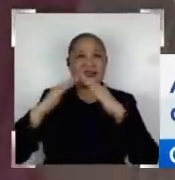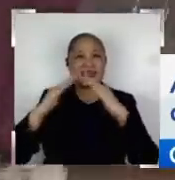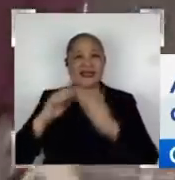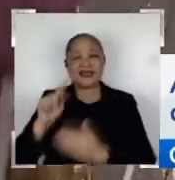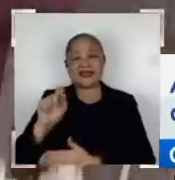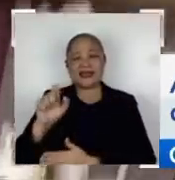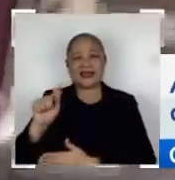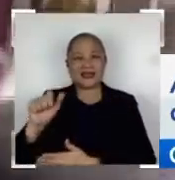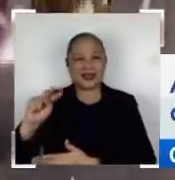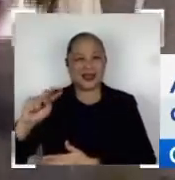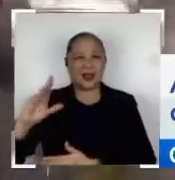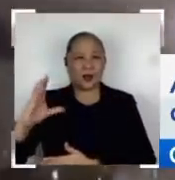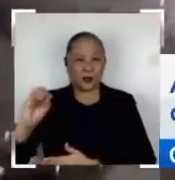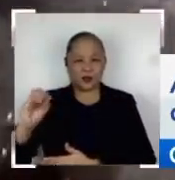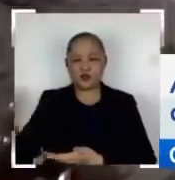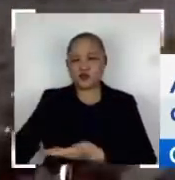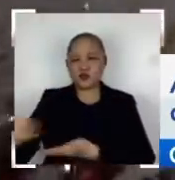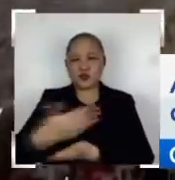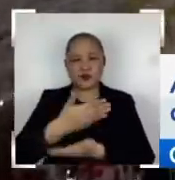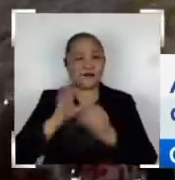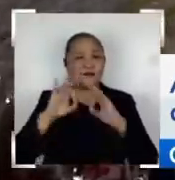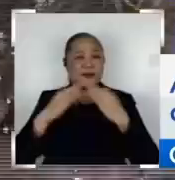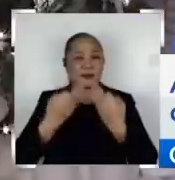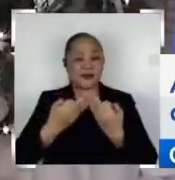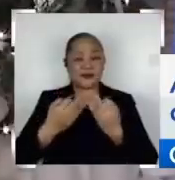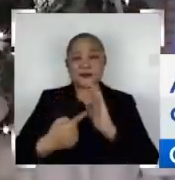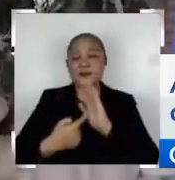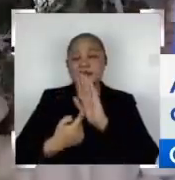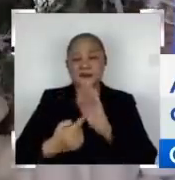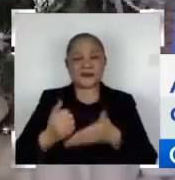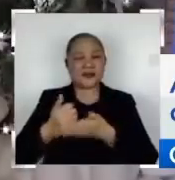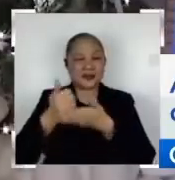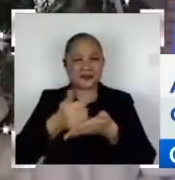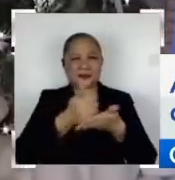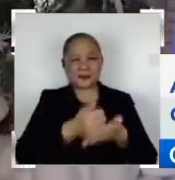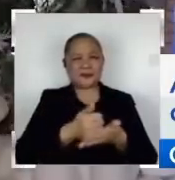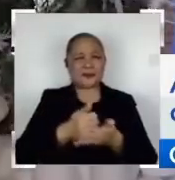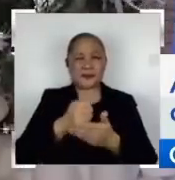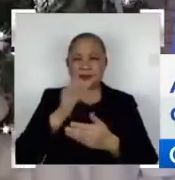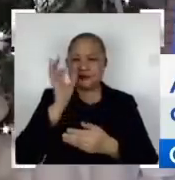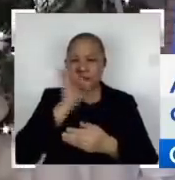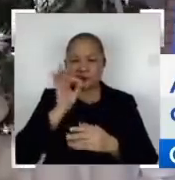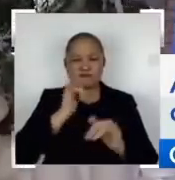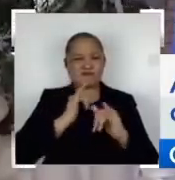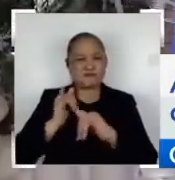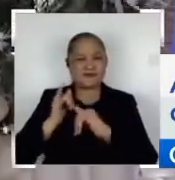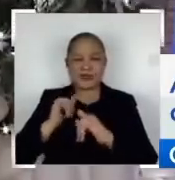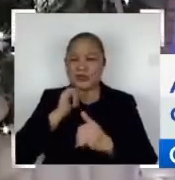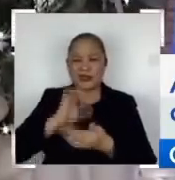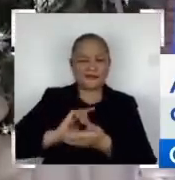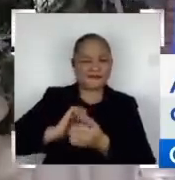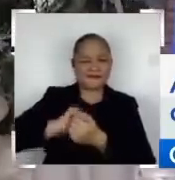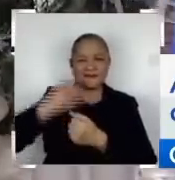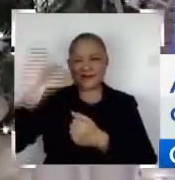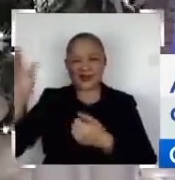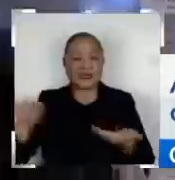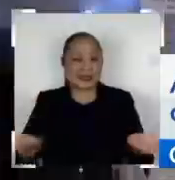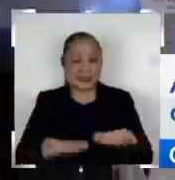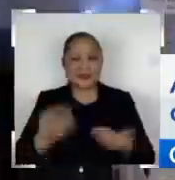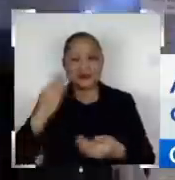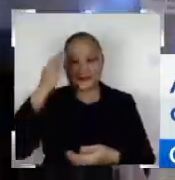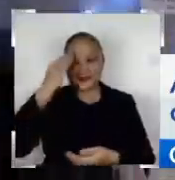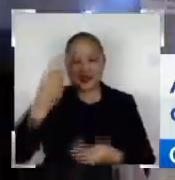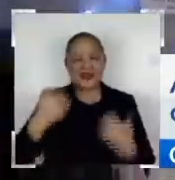ng pamilya para makabigay tulong sa ating mga kababayan na hindi na sila lalayo dito mismo sa bayan ng Kalumpit ay may mapapasyalan sila